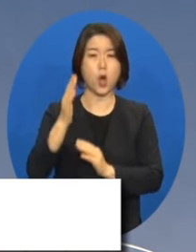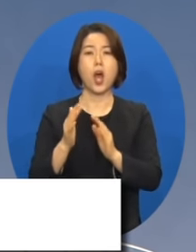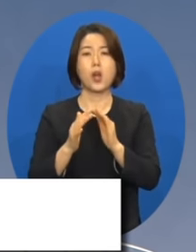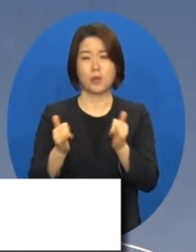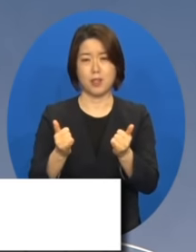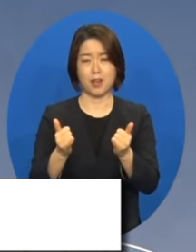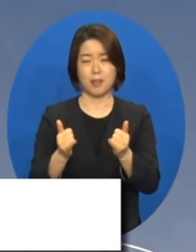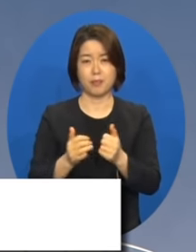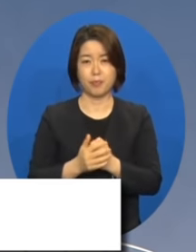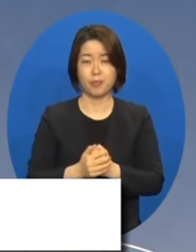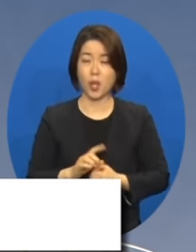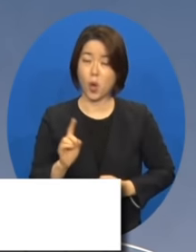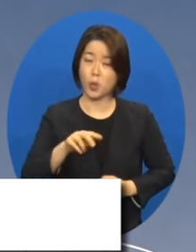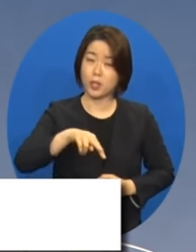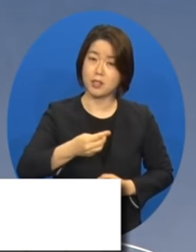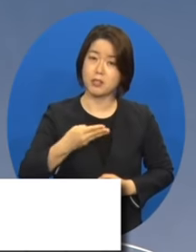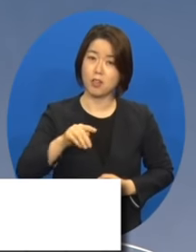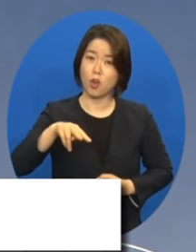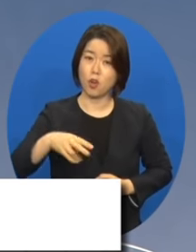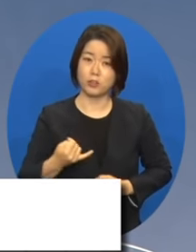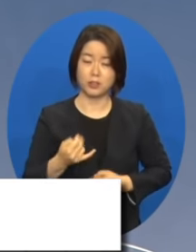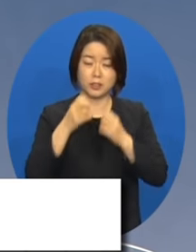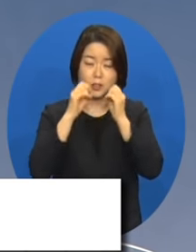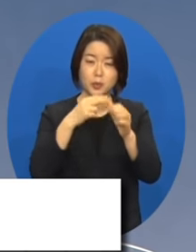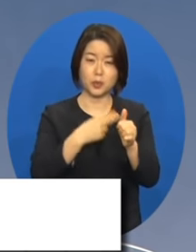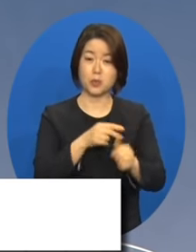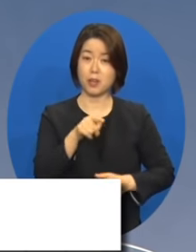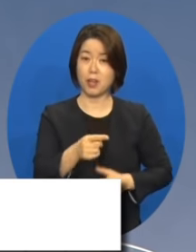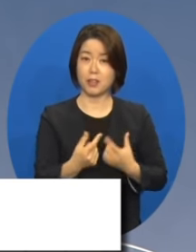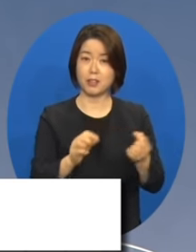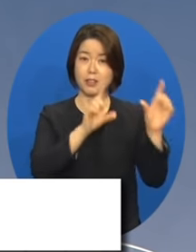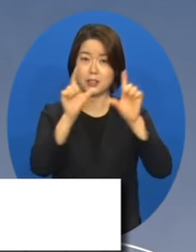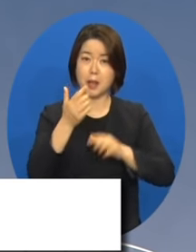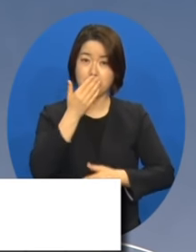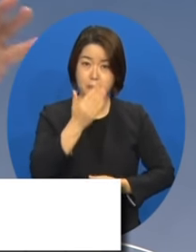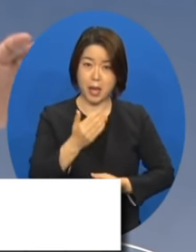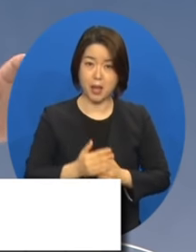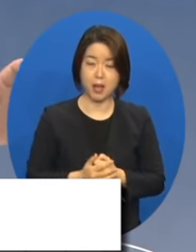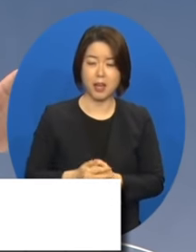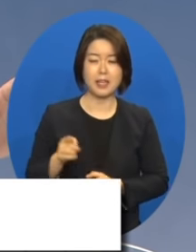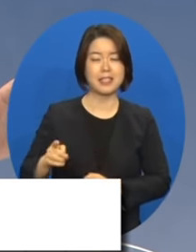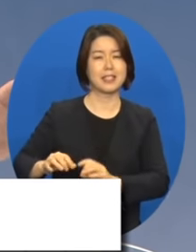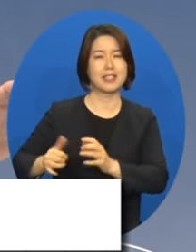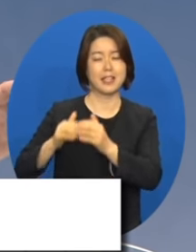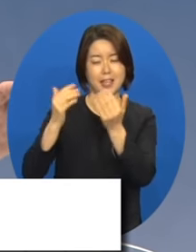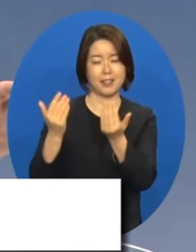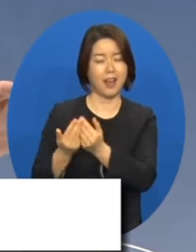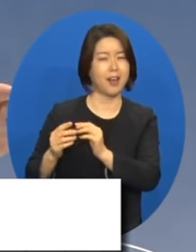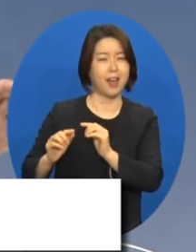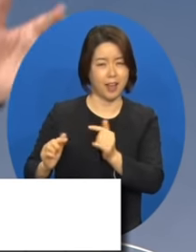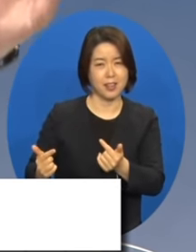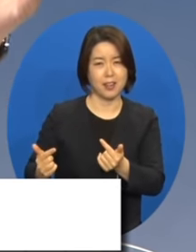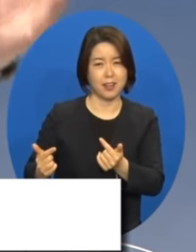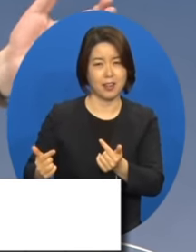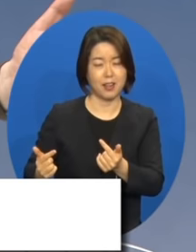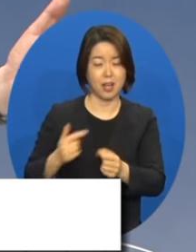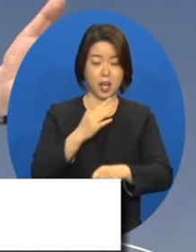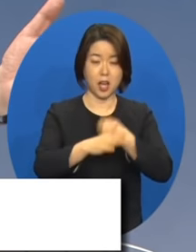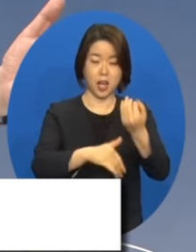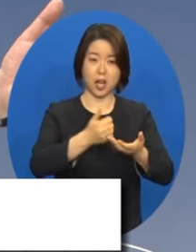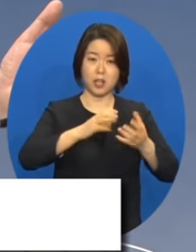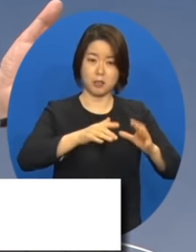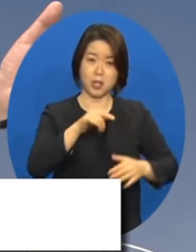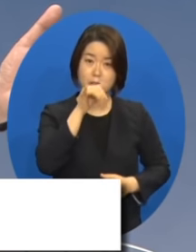어떻게 스터 선교사가 그런 삶을 살 수 있었습니까 이 세상의 전부가 아니라는걸 하나님의